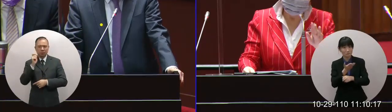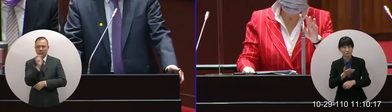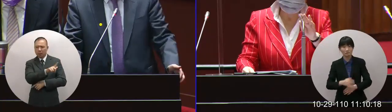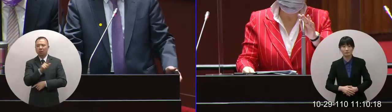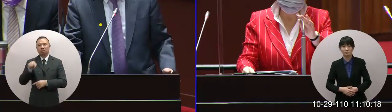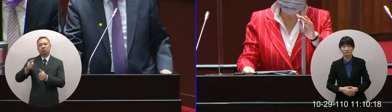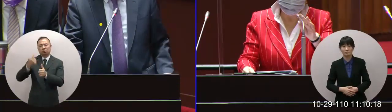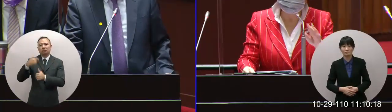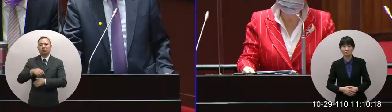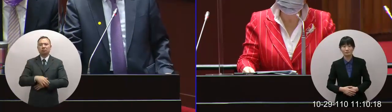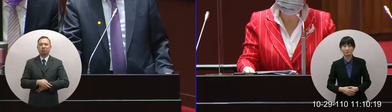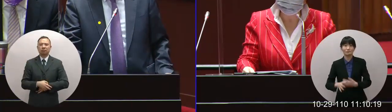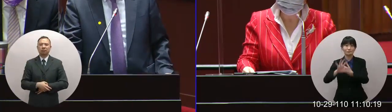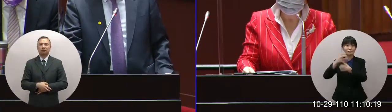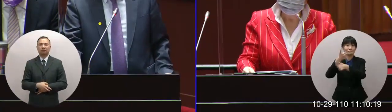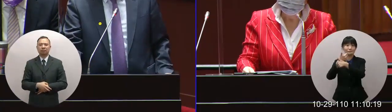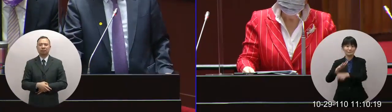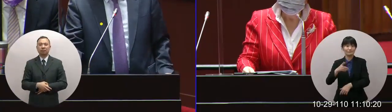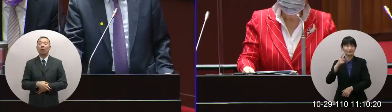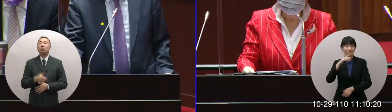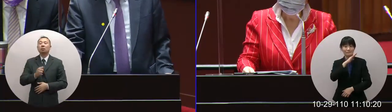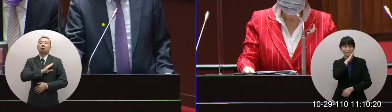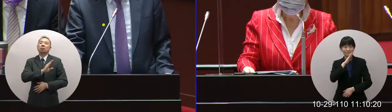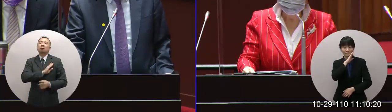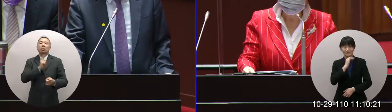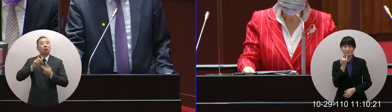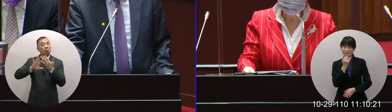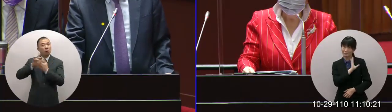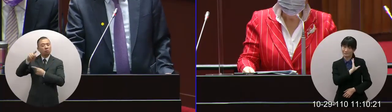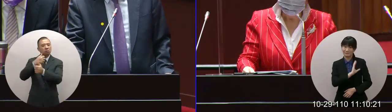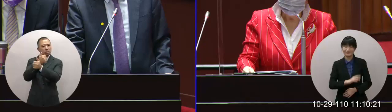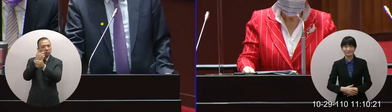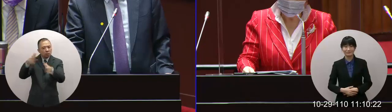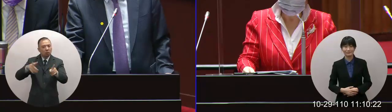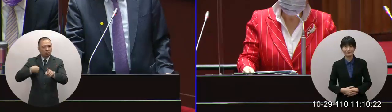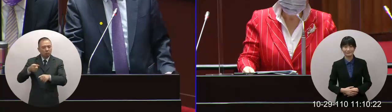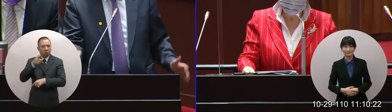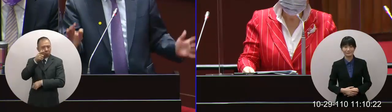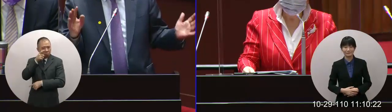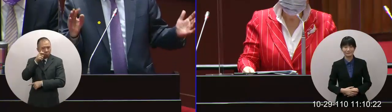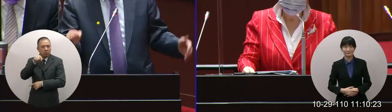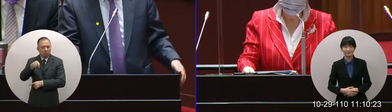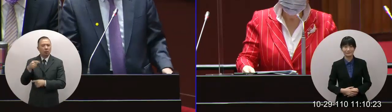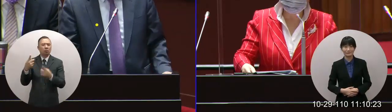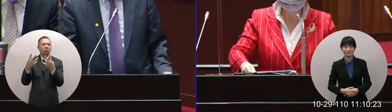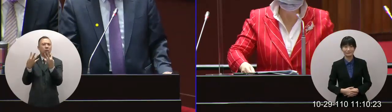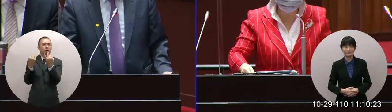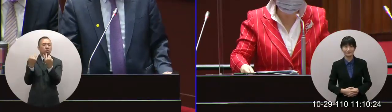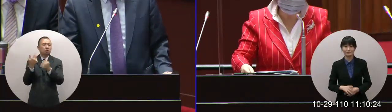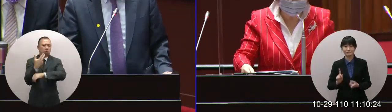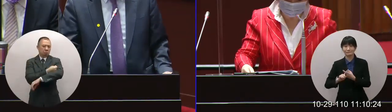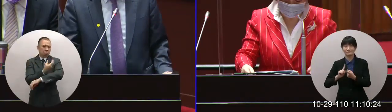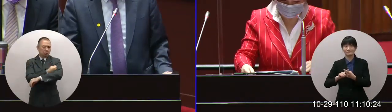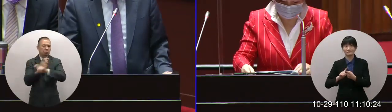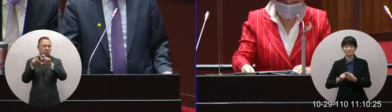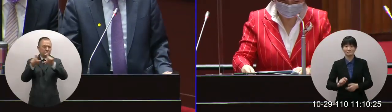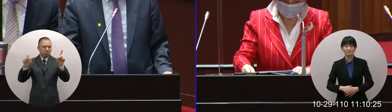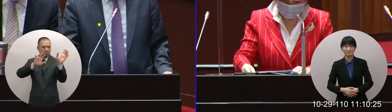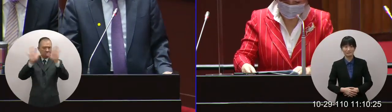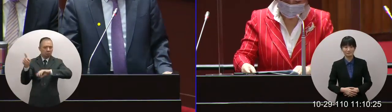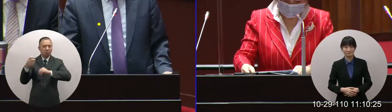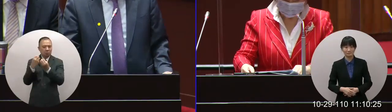实可以参考国外的经验。 当然，国外当然那个经验是值得大家参考，因为那个数目也大哈，那是 它有价值的。